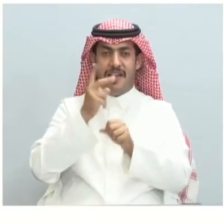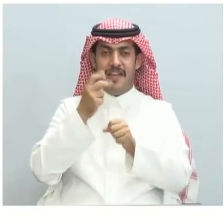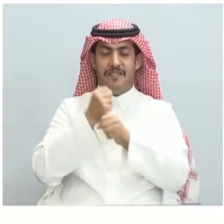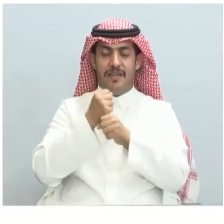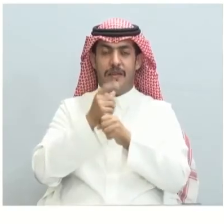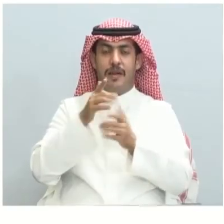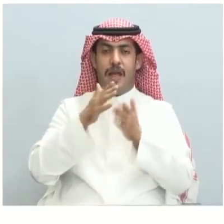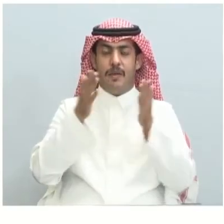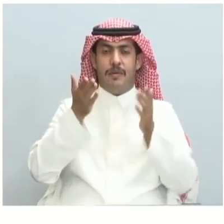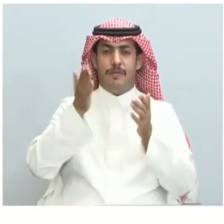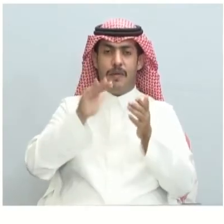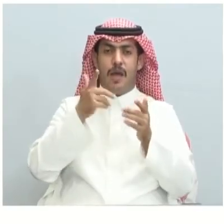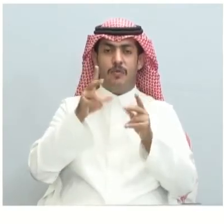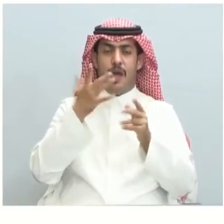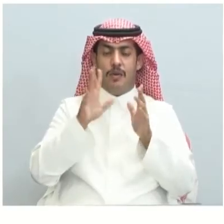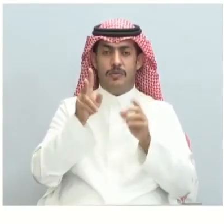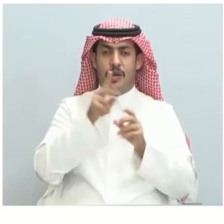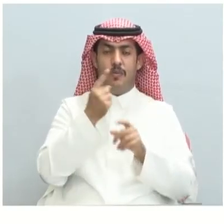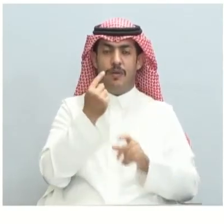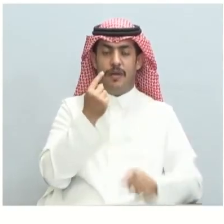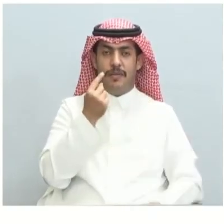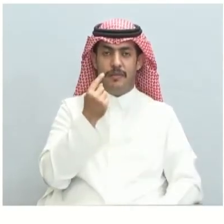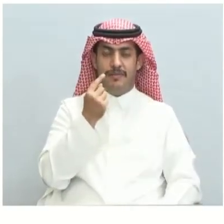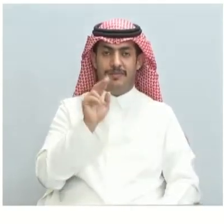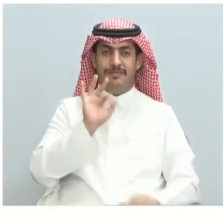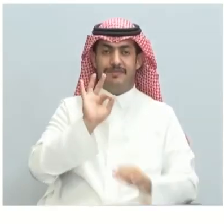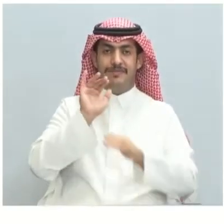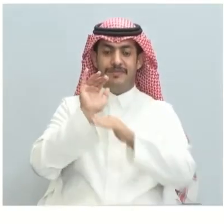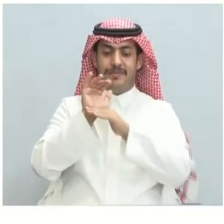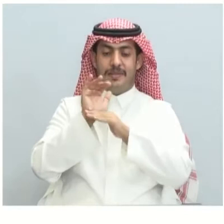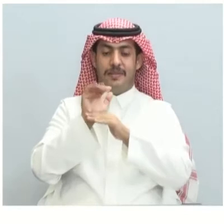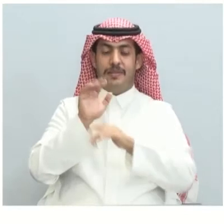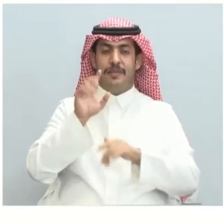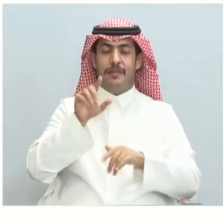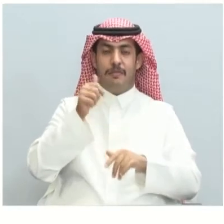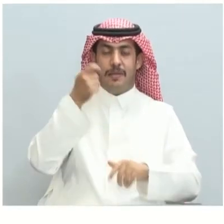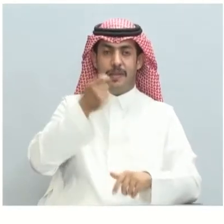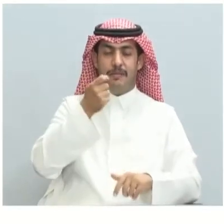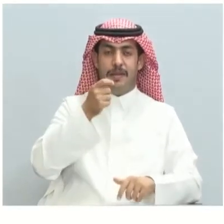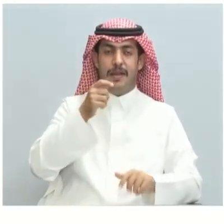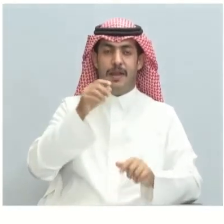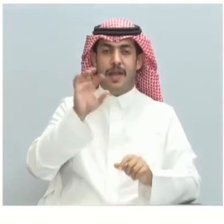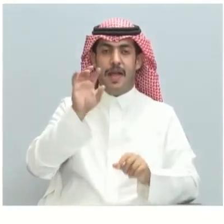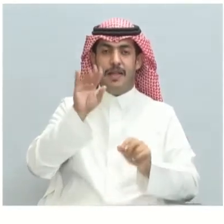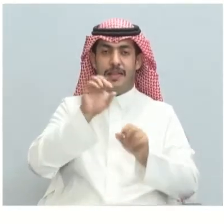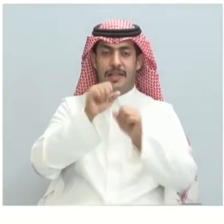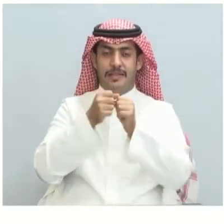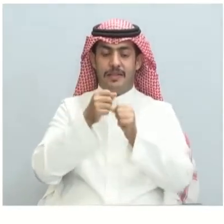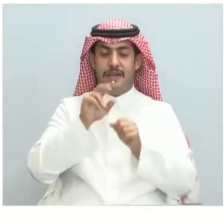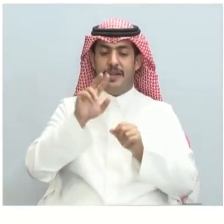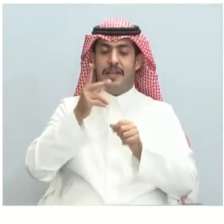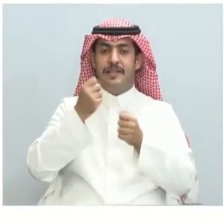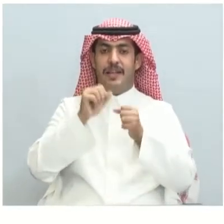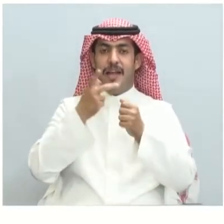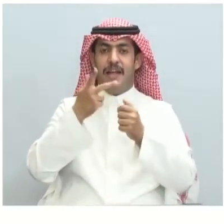اكبر من او تساوي واحد كما ذكرنا قبل قليل يمكن كتابه العدد الكسري في صوره كسر غير